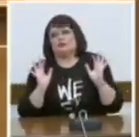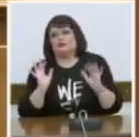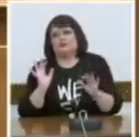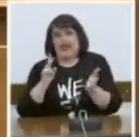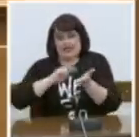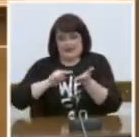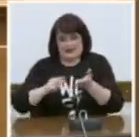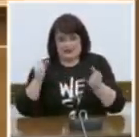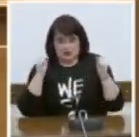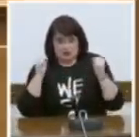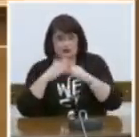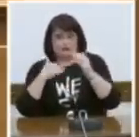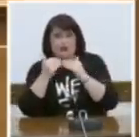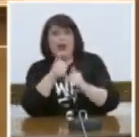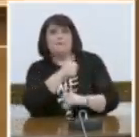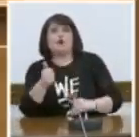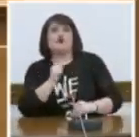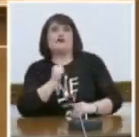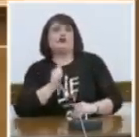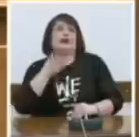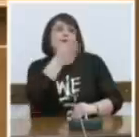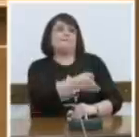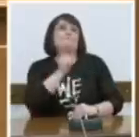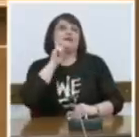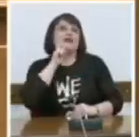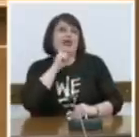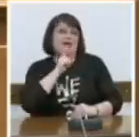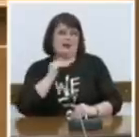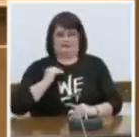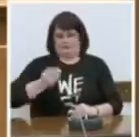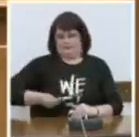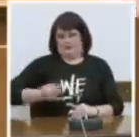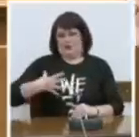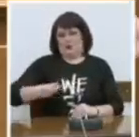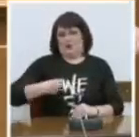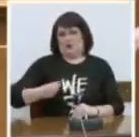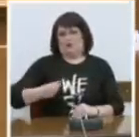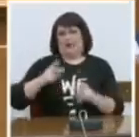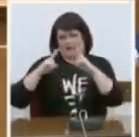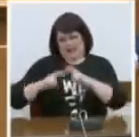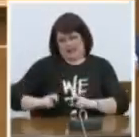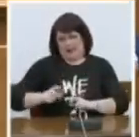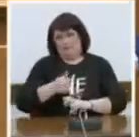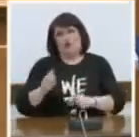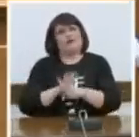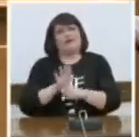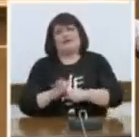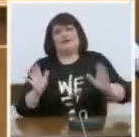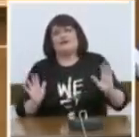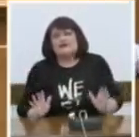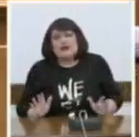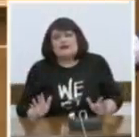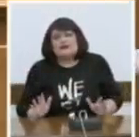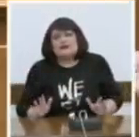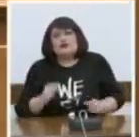μια μαστογραφία σε μια ιδιωτική εταιρεία. Το κακό όμως είναι ότι μέσα σε ένα δημόσιο νοσοκομείο θέλετε να μια ιδιωτική εταιρεία να παράγει κέρδη. Αυτό είναι το